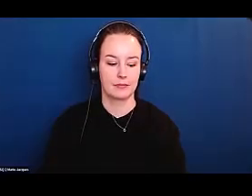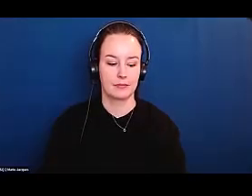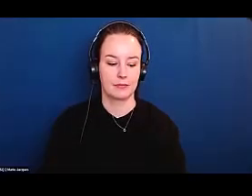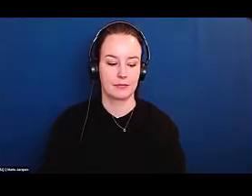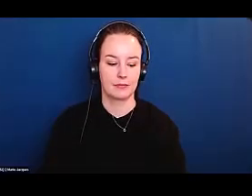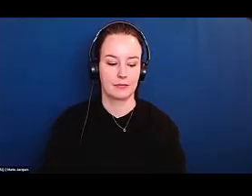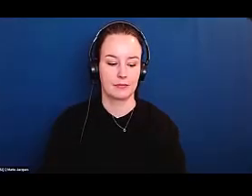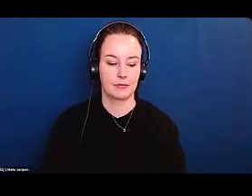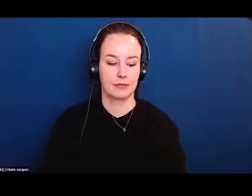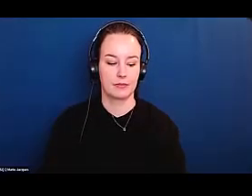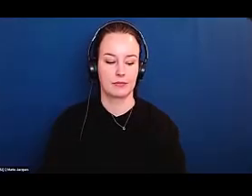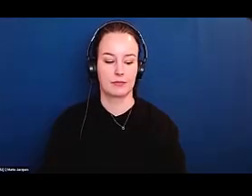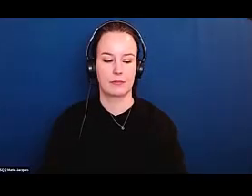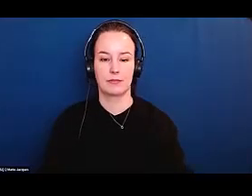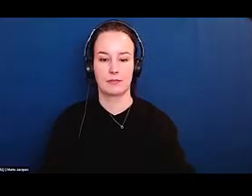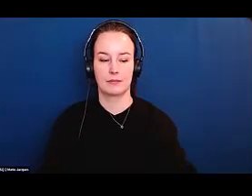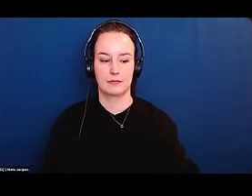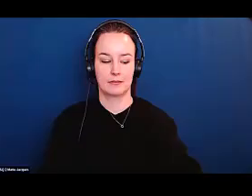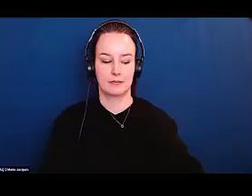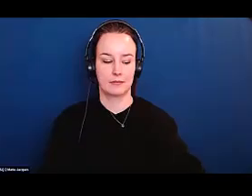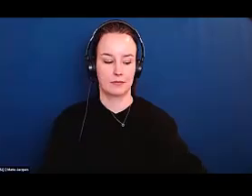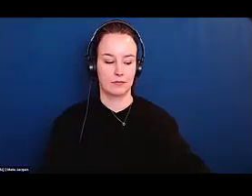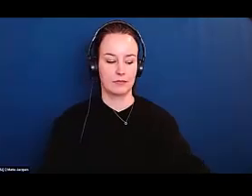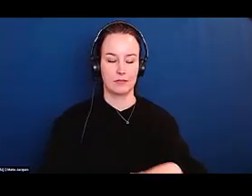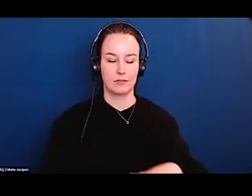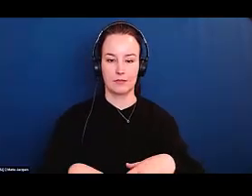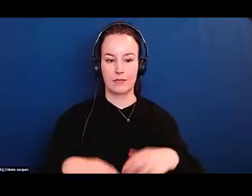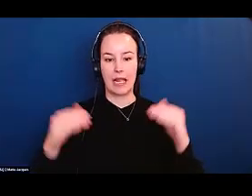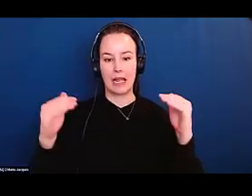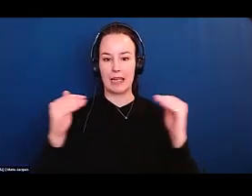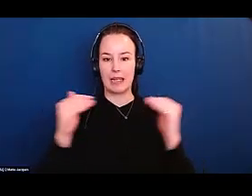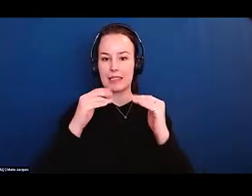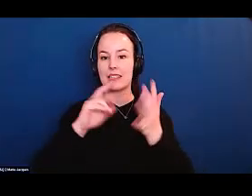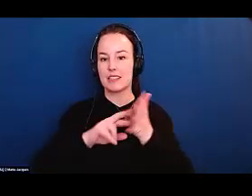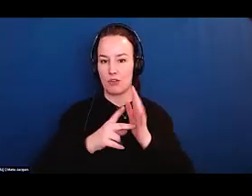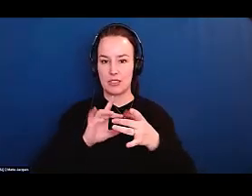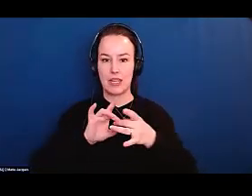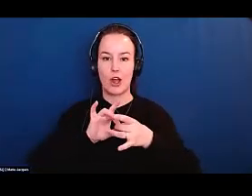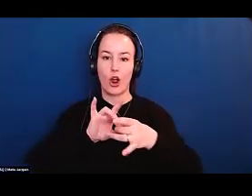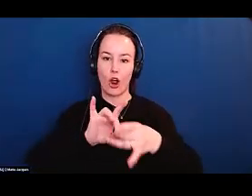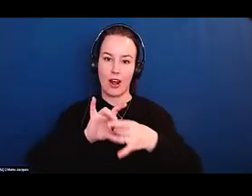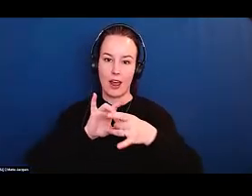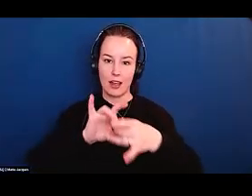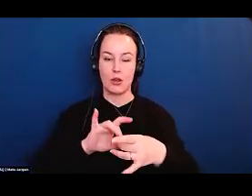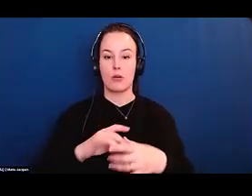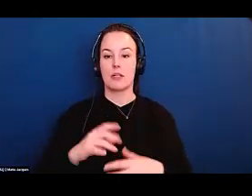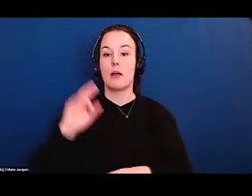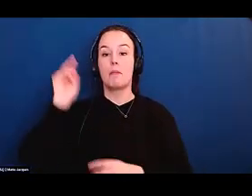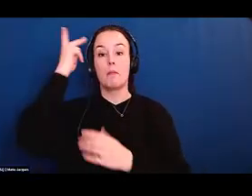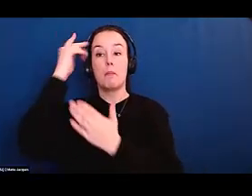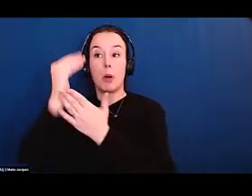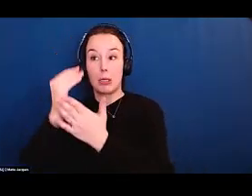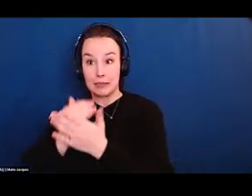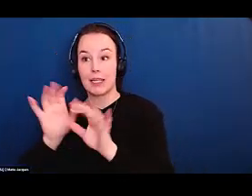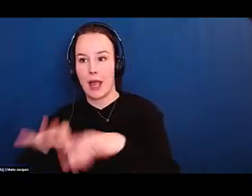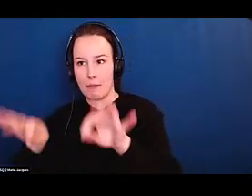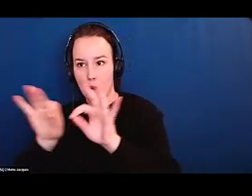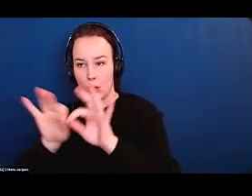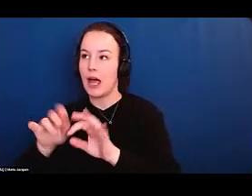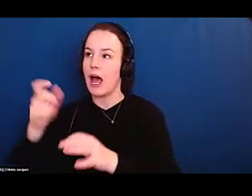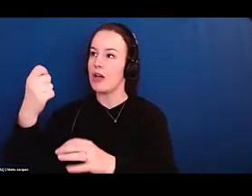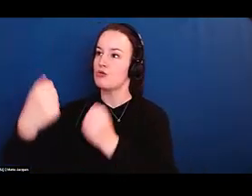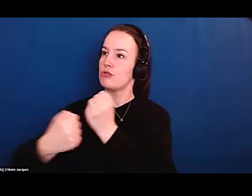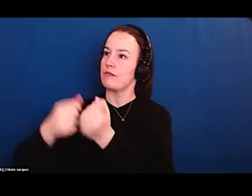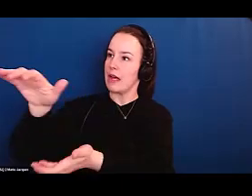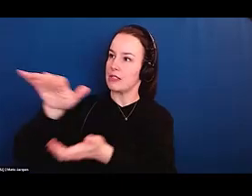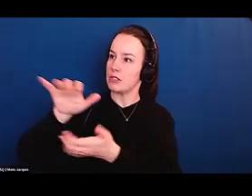apprise ici, c'est que l'équité est relationnelle. C'est-à-dire que les politiques sont importantes, le financement aussi, mais ce qui change les